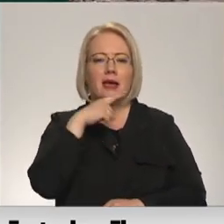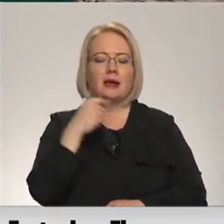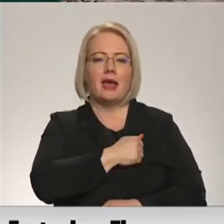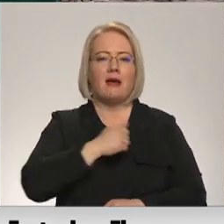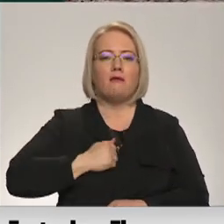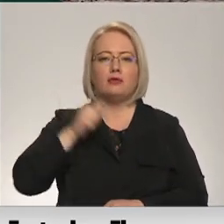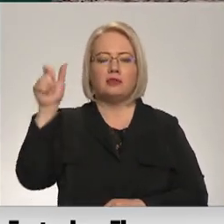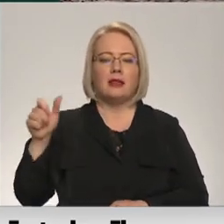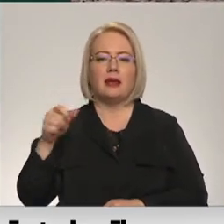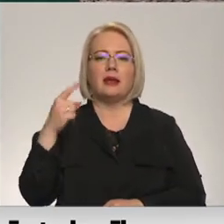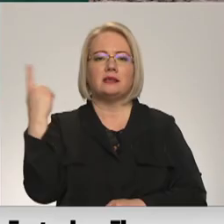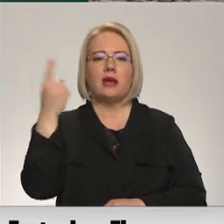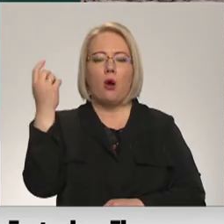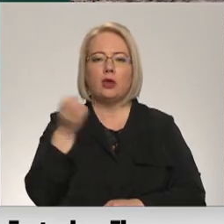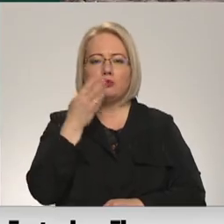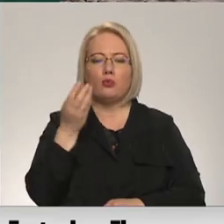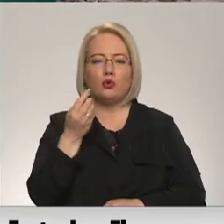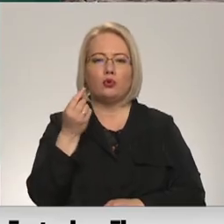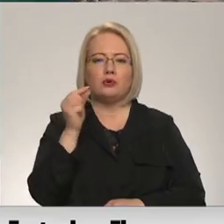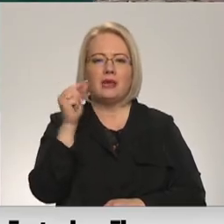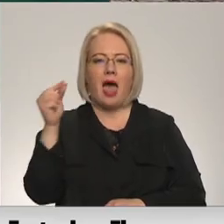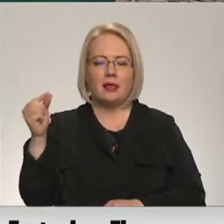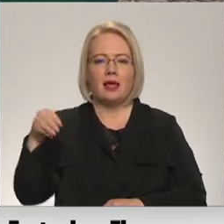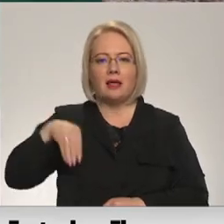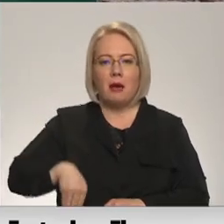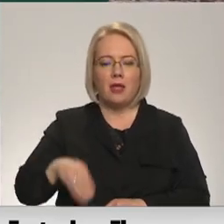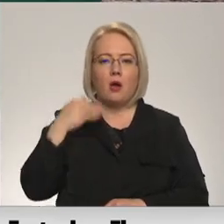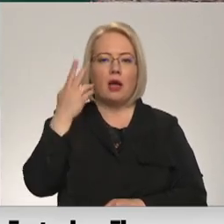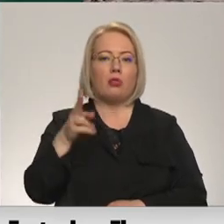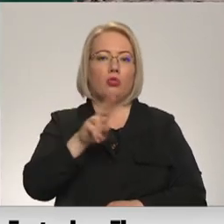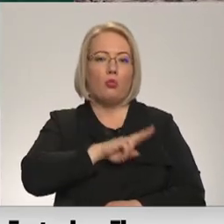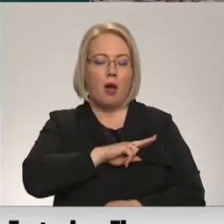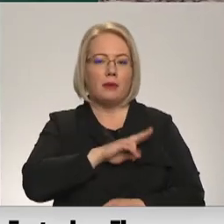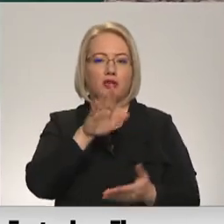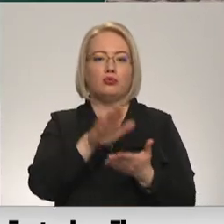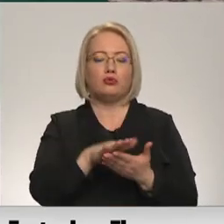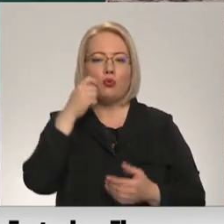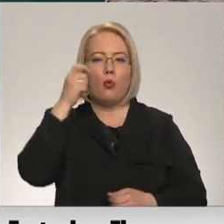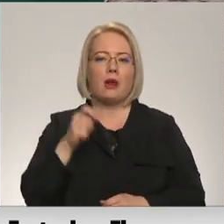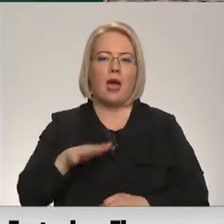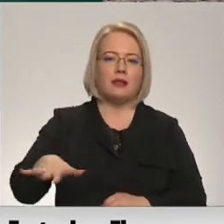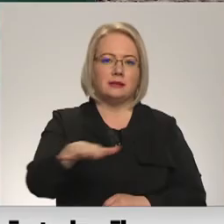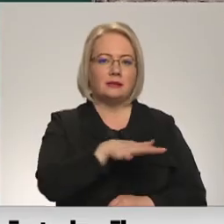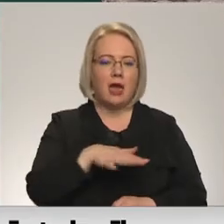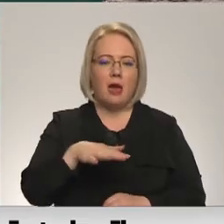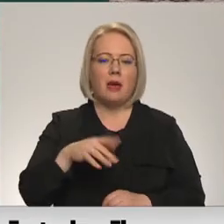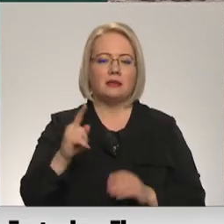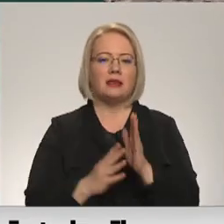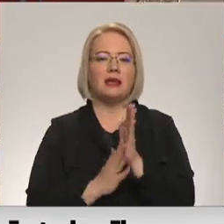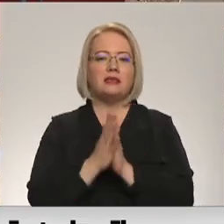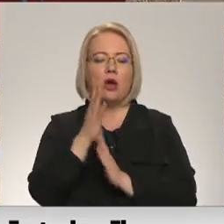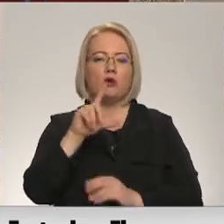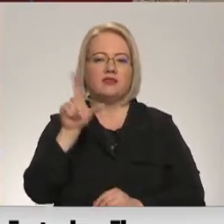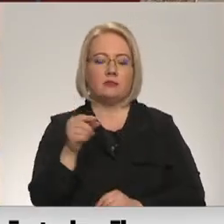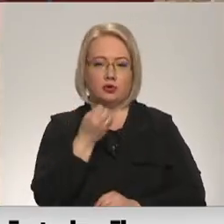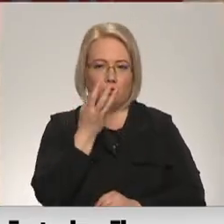šeit ir saules puķa sēklas, lai ieliek kabatās, ka tad, kad ja viņi nomirs uz Ukrainas zemes, tad uzplauks puķis vismaz.